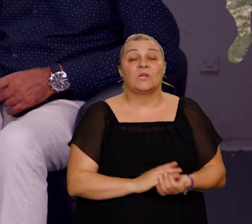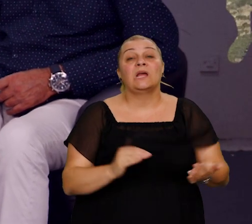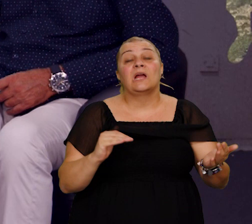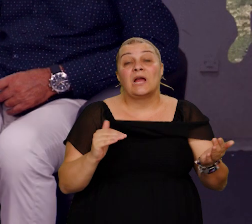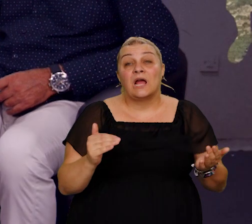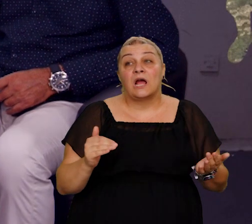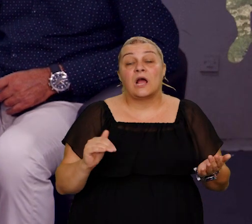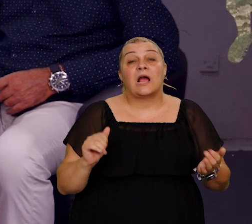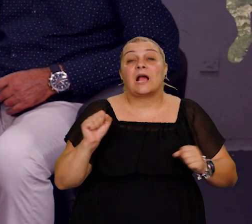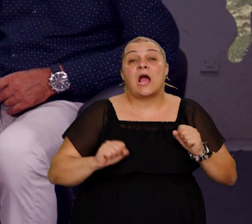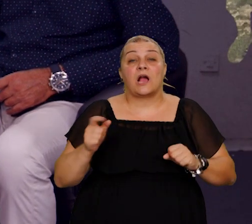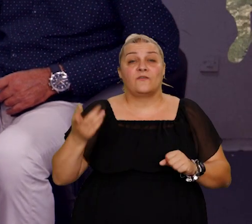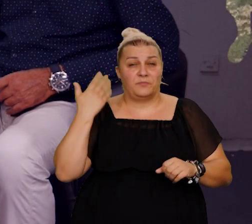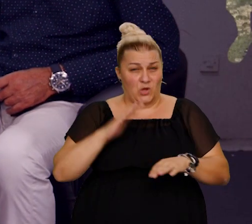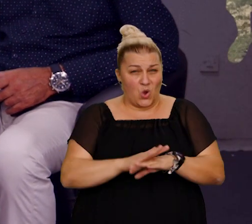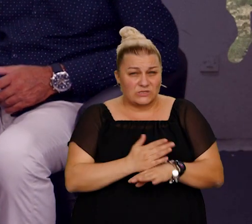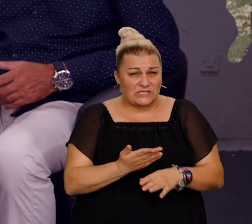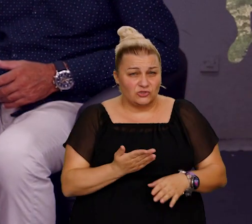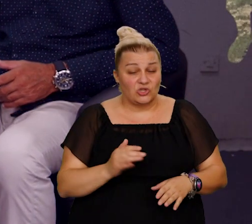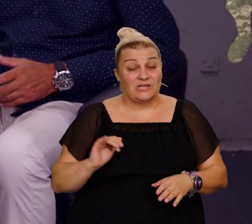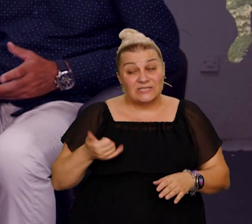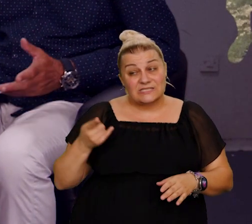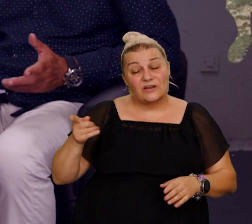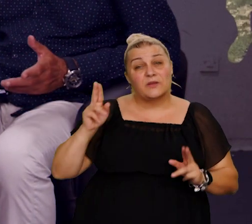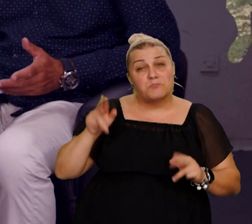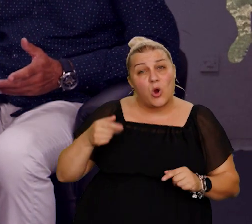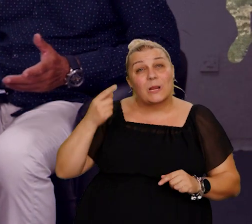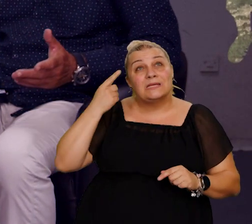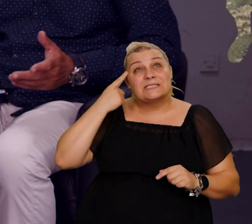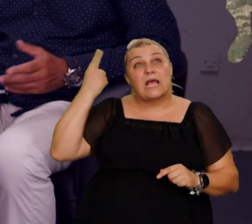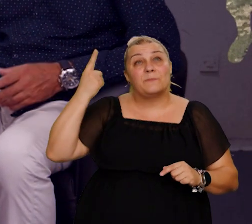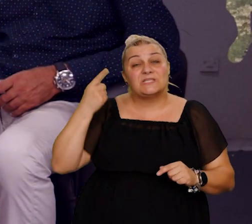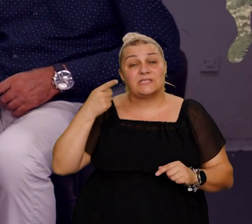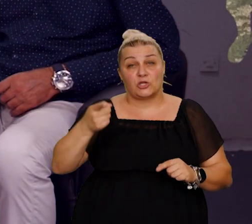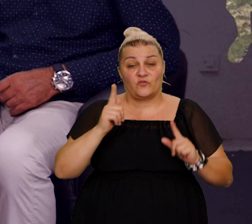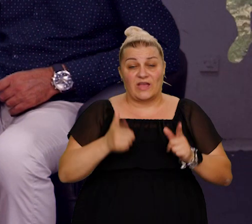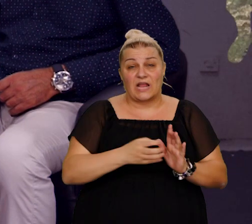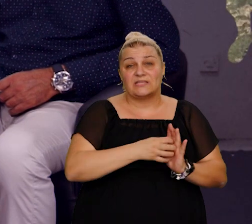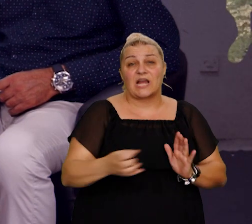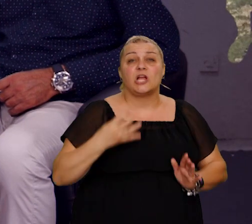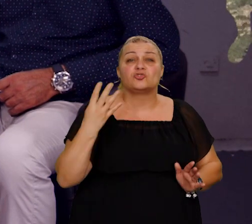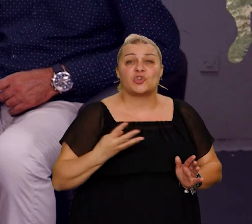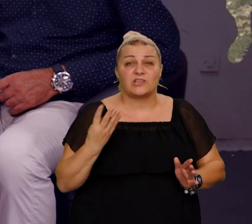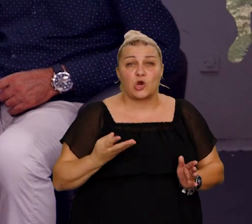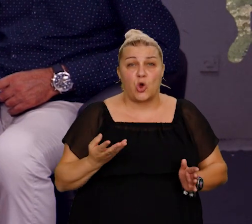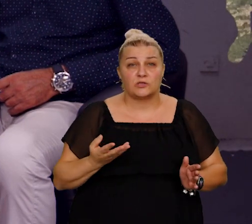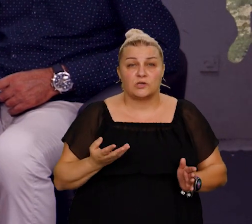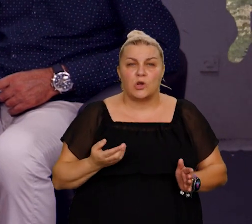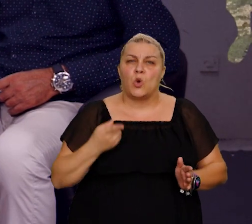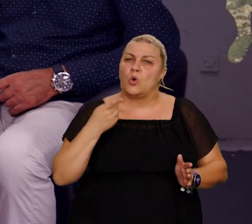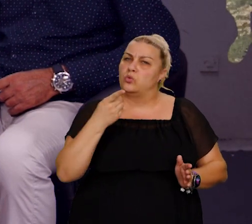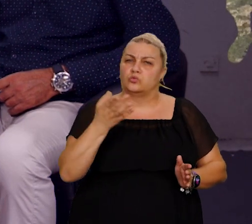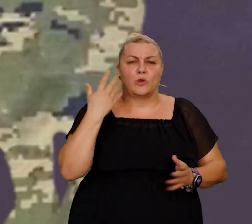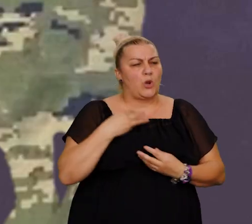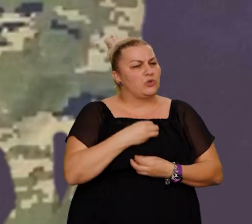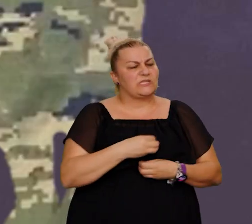postaviti pitanje kakav je bio tad osjećaj? Jeste li mogli zamisliti da će se ginuti, da će rat trajati 4 godine? To je strašno bilo. To smo gledali mi samo